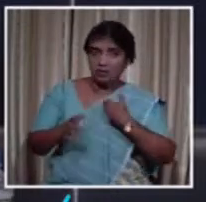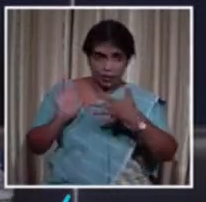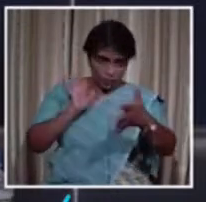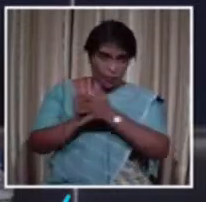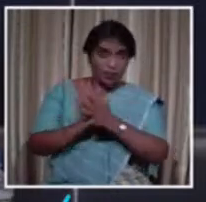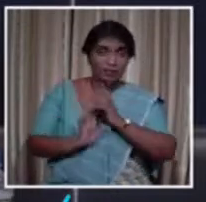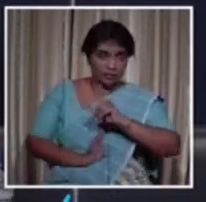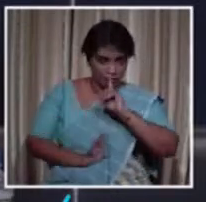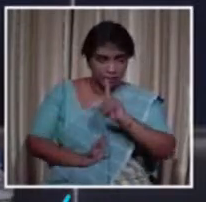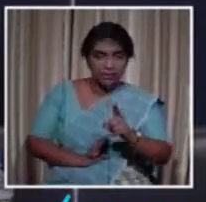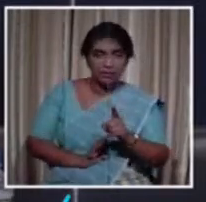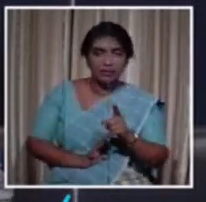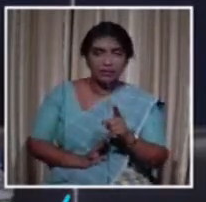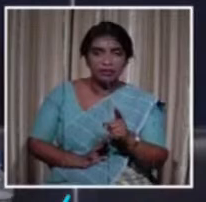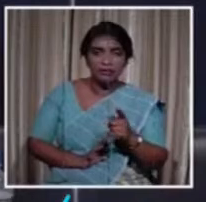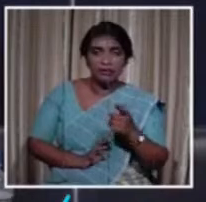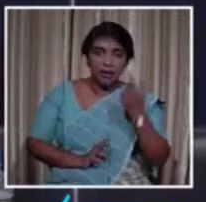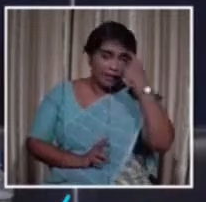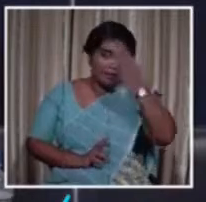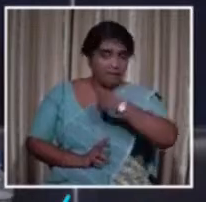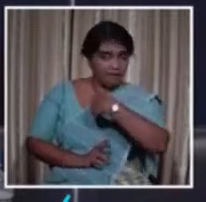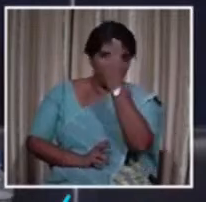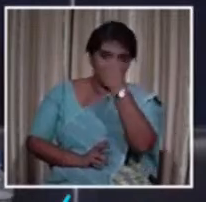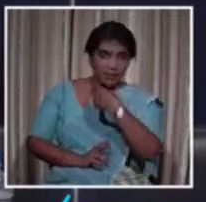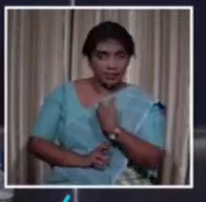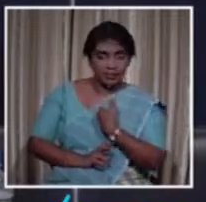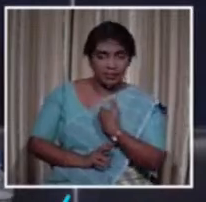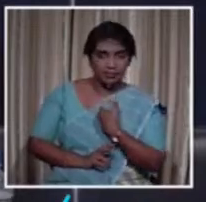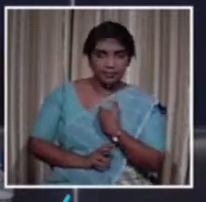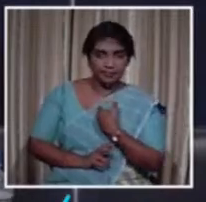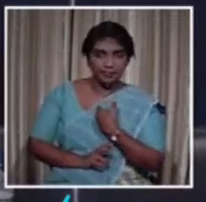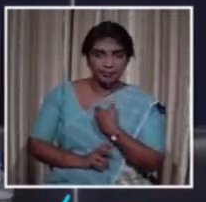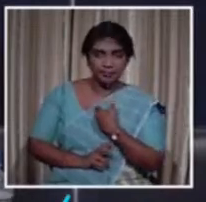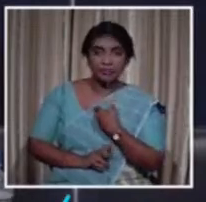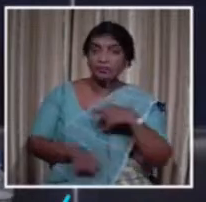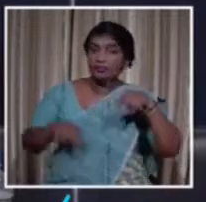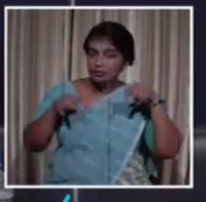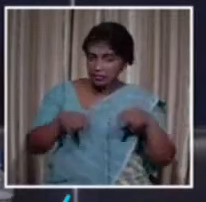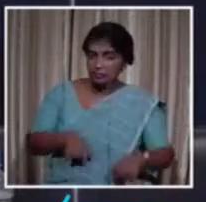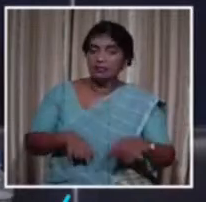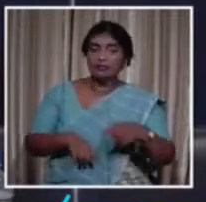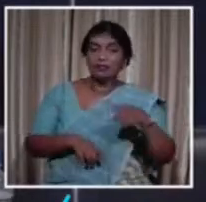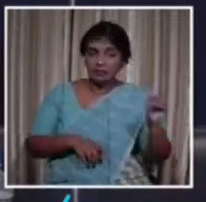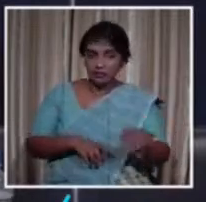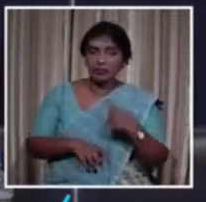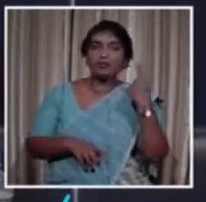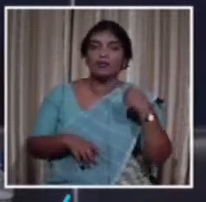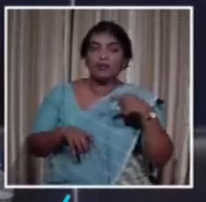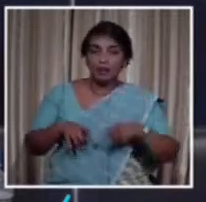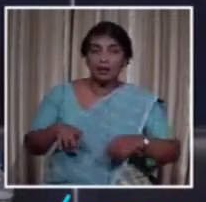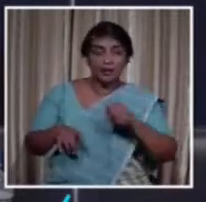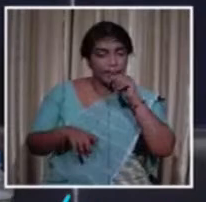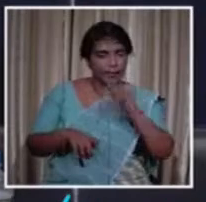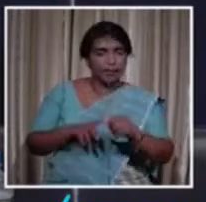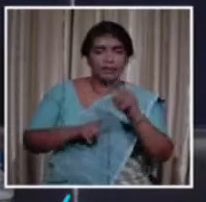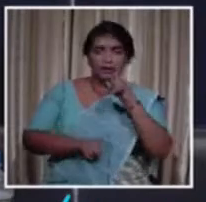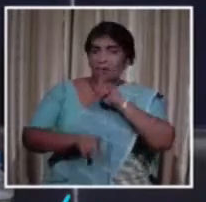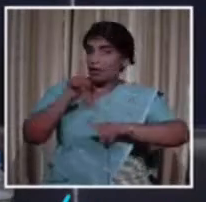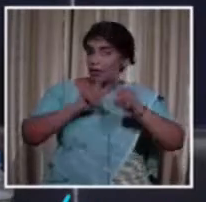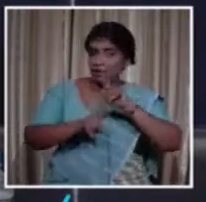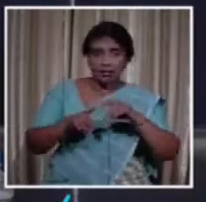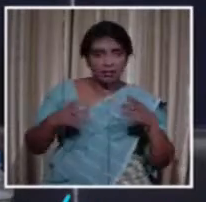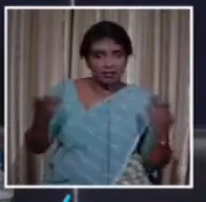කියලා අපි කෙනේ විශ්වාස තියෙනවද අද දෙක දවසක් අපි මේ ගැන හරියට කතා කරේ